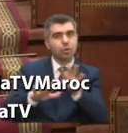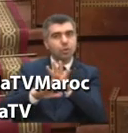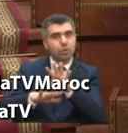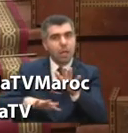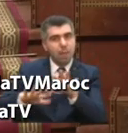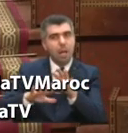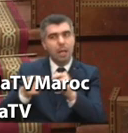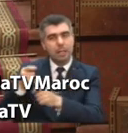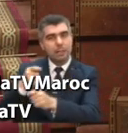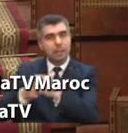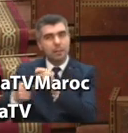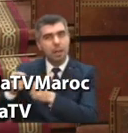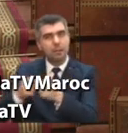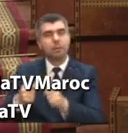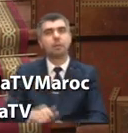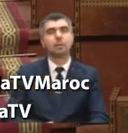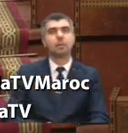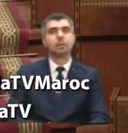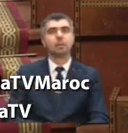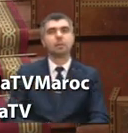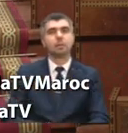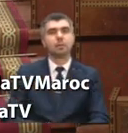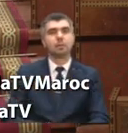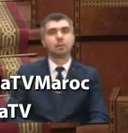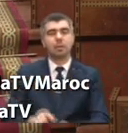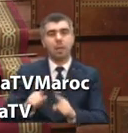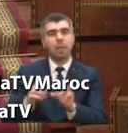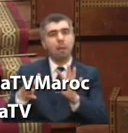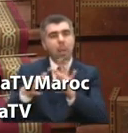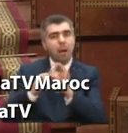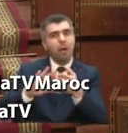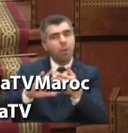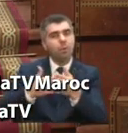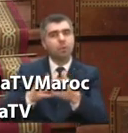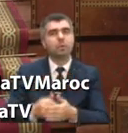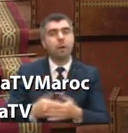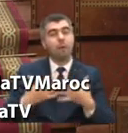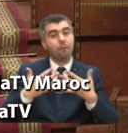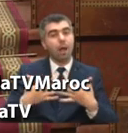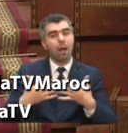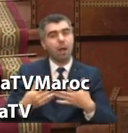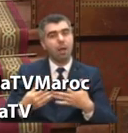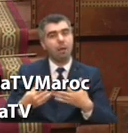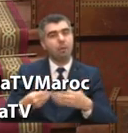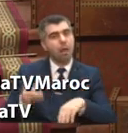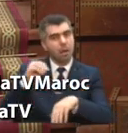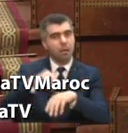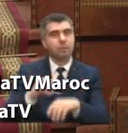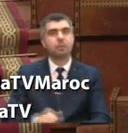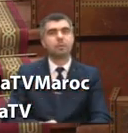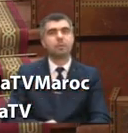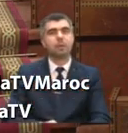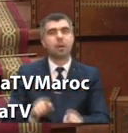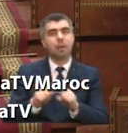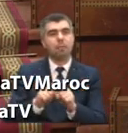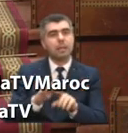المستوى الاقتصادي، وعلى المستوى المصرفي وغير ذلك المستويات. كما نفتخر بالسياسة